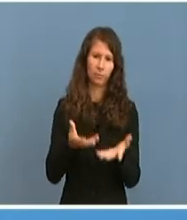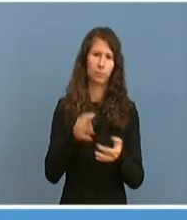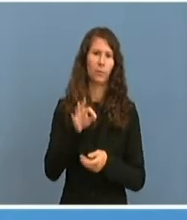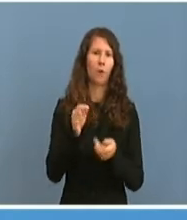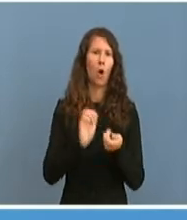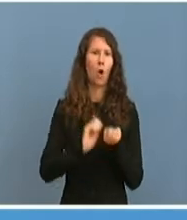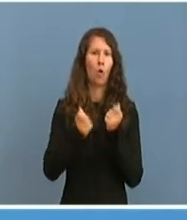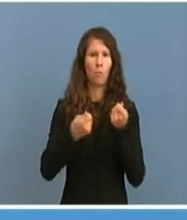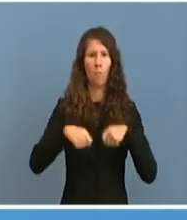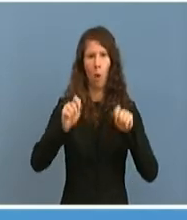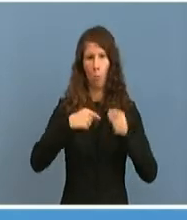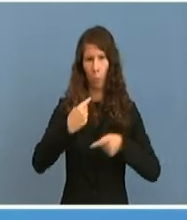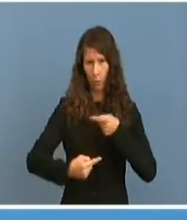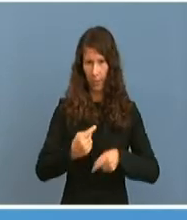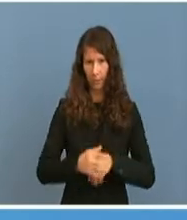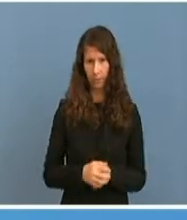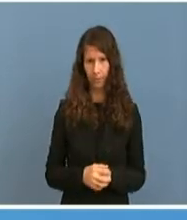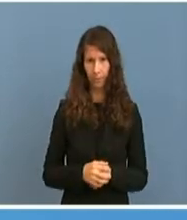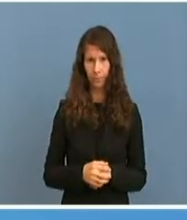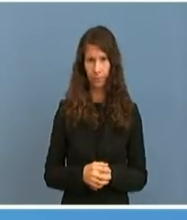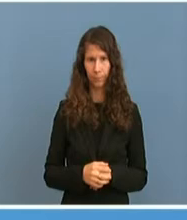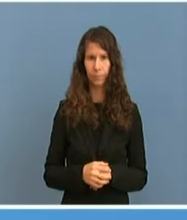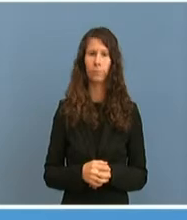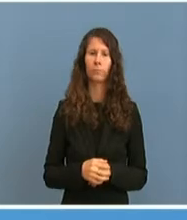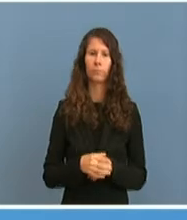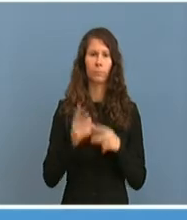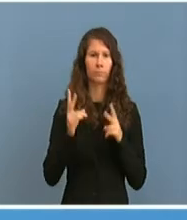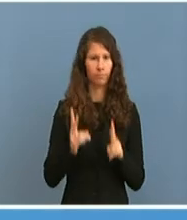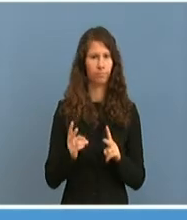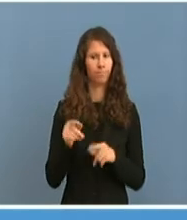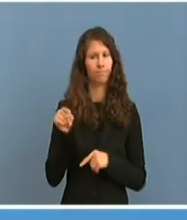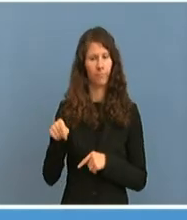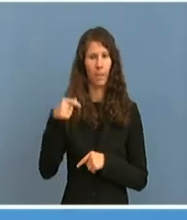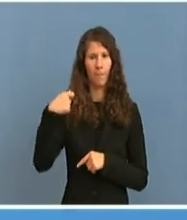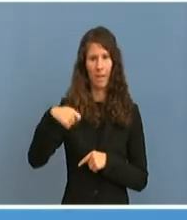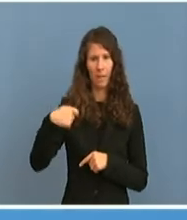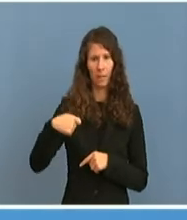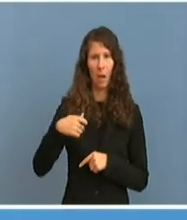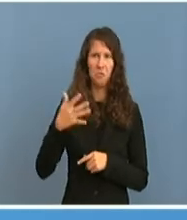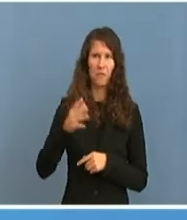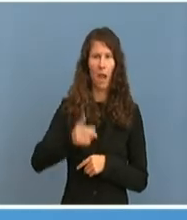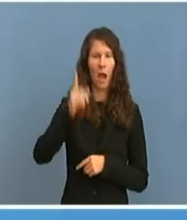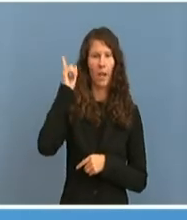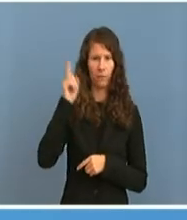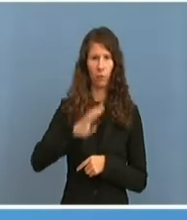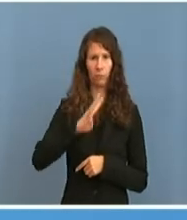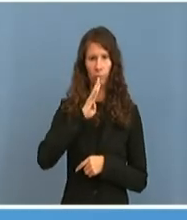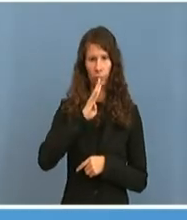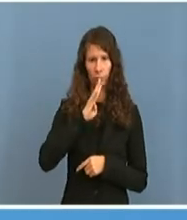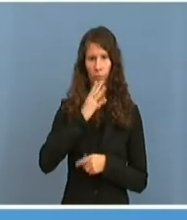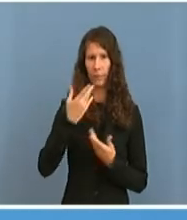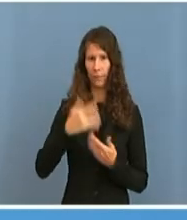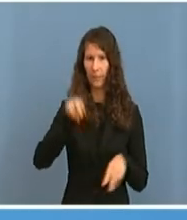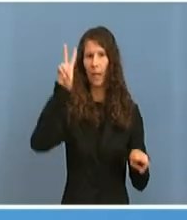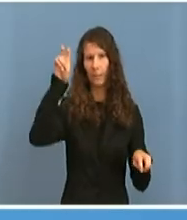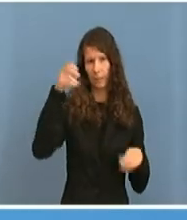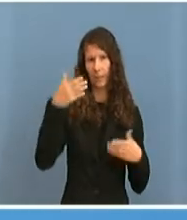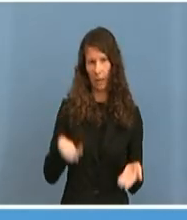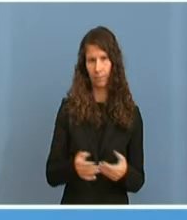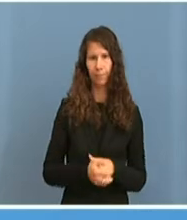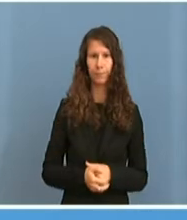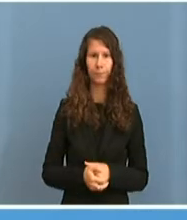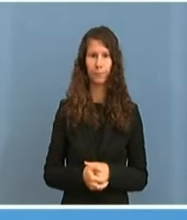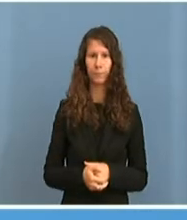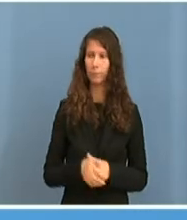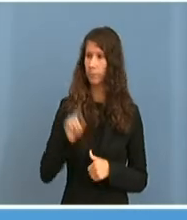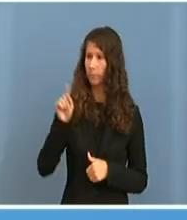Umbauprozess. Aber nochmal zur Einordnung die Erinnerung an das, was der Minister circa vor einer Woche wörtlich gesagt hat. Nachfrage? Darf